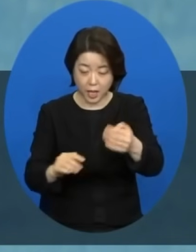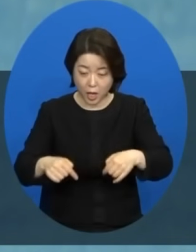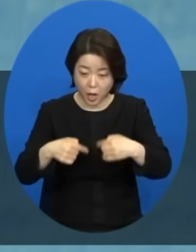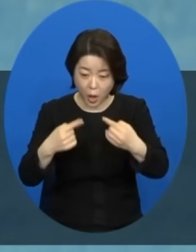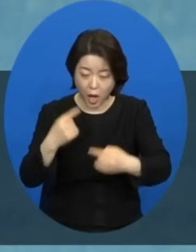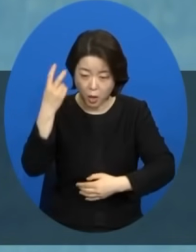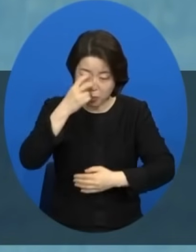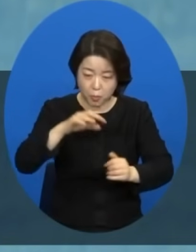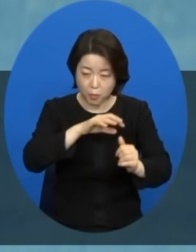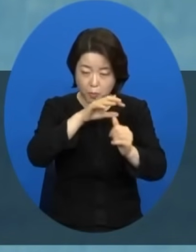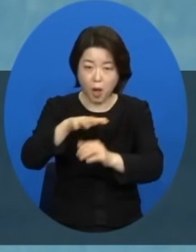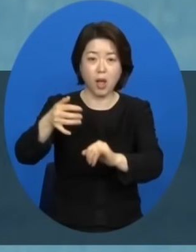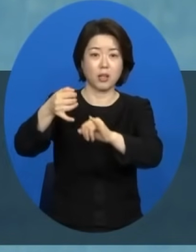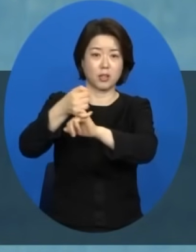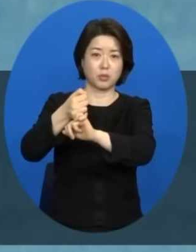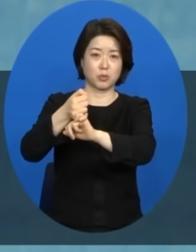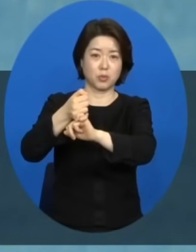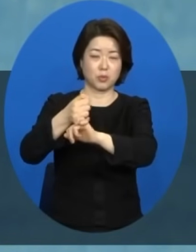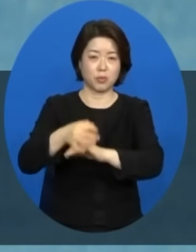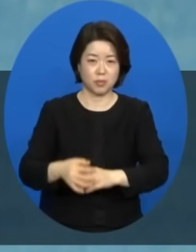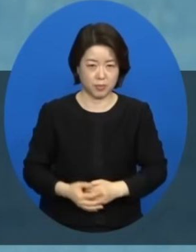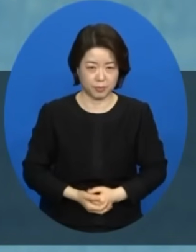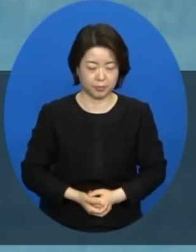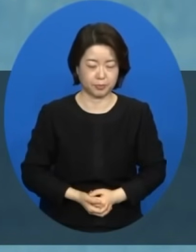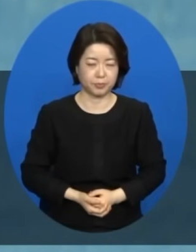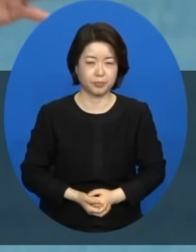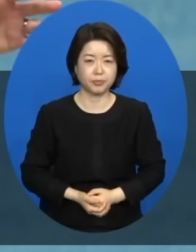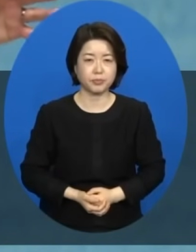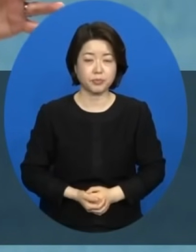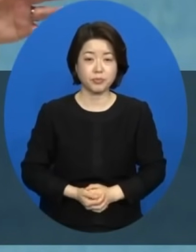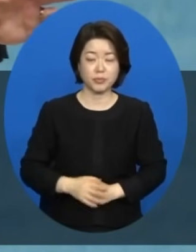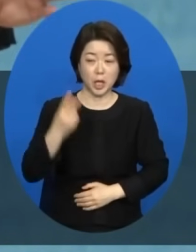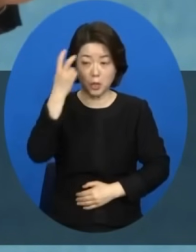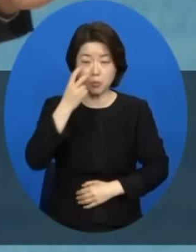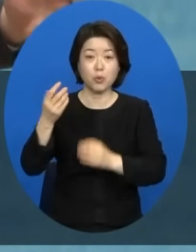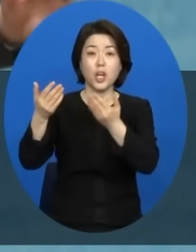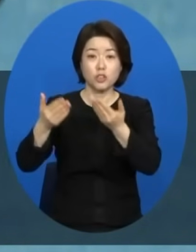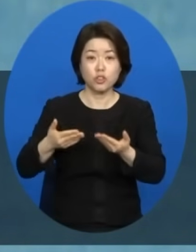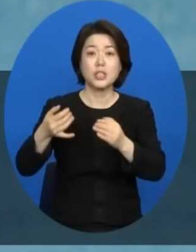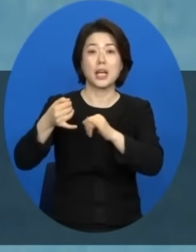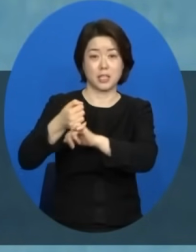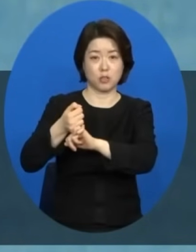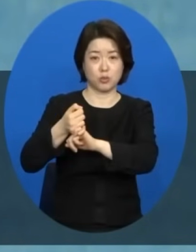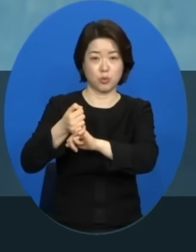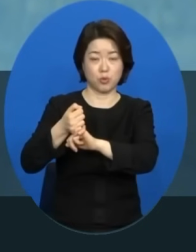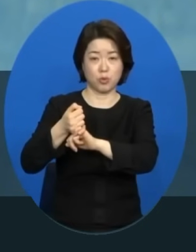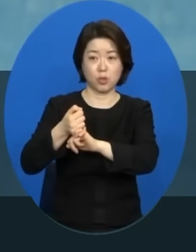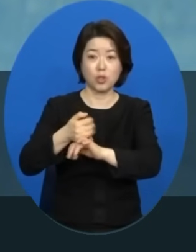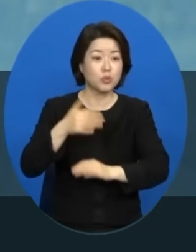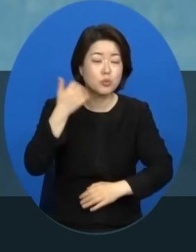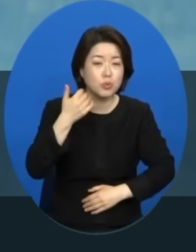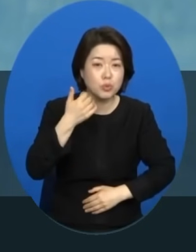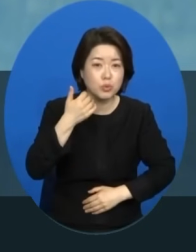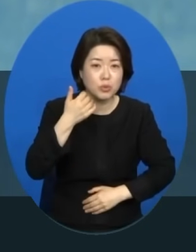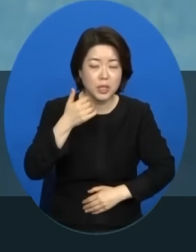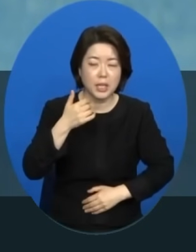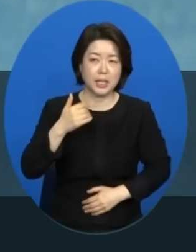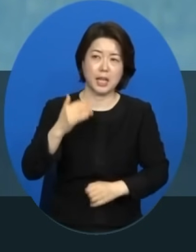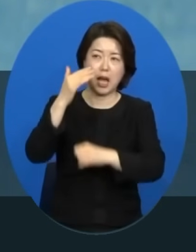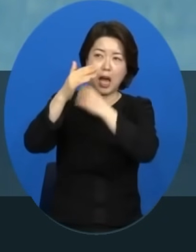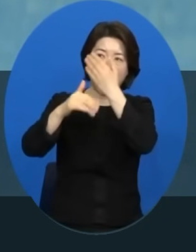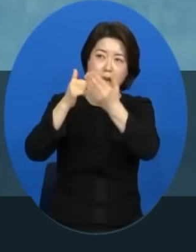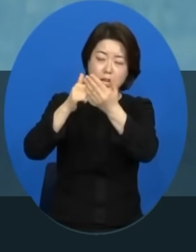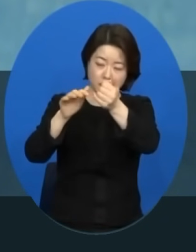약속. The promise of protection. 보호해 주신다는 거죠. 보호하심의 약속. 누구에게요? Under. 그